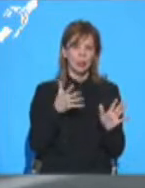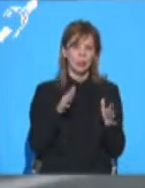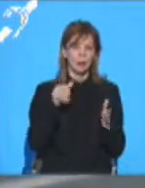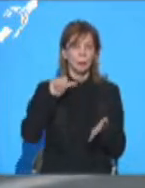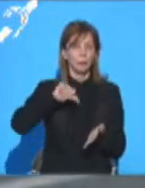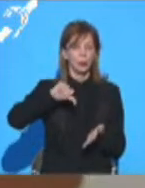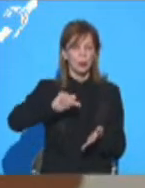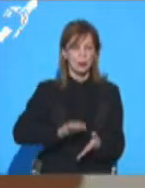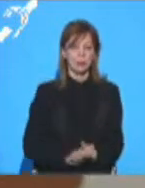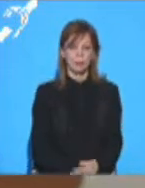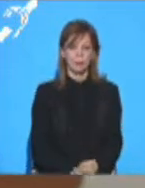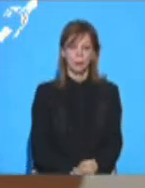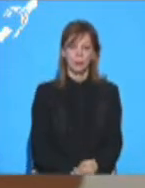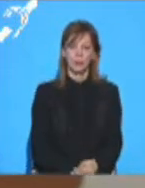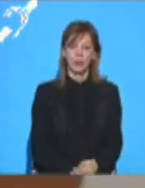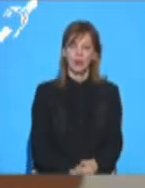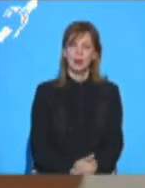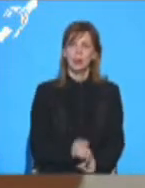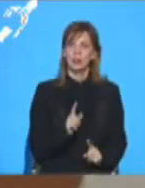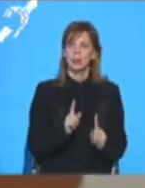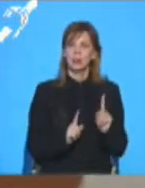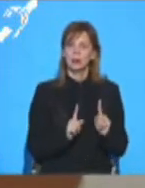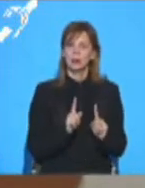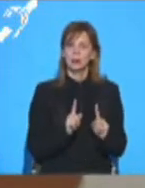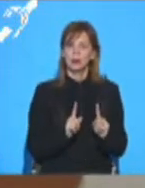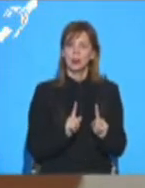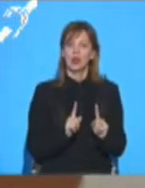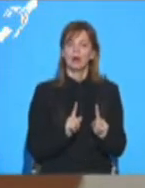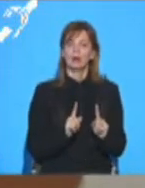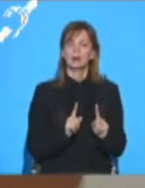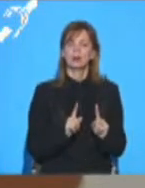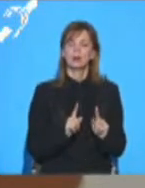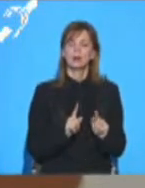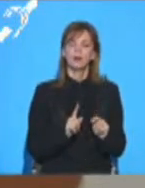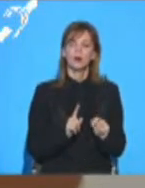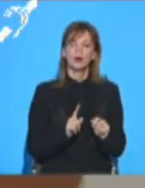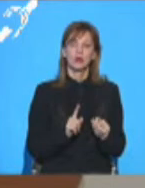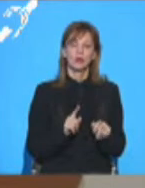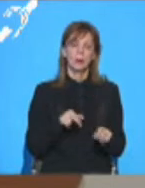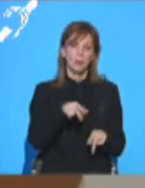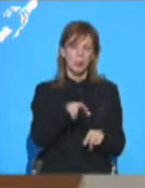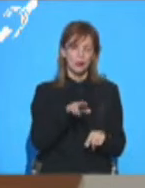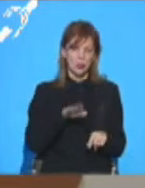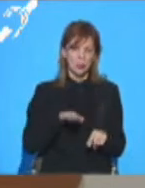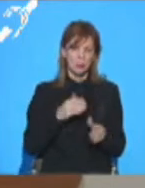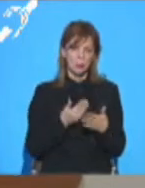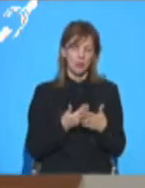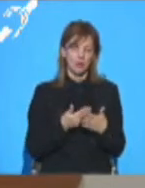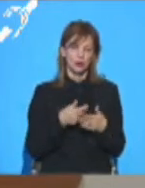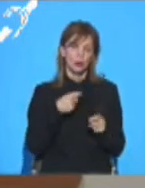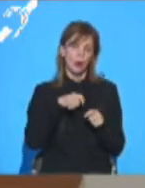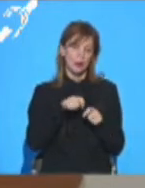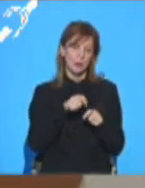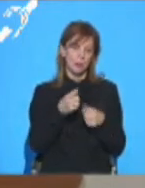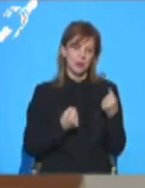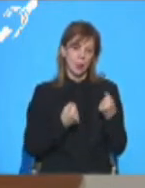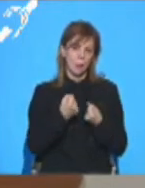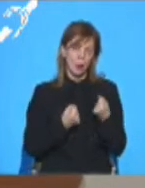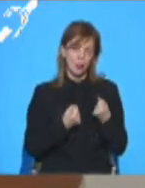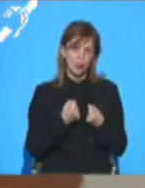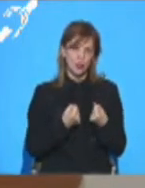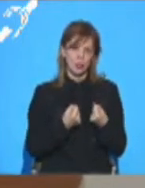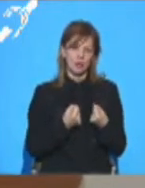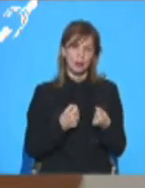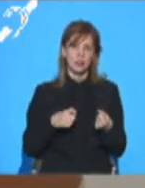îndoielnică. Intervențiile pe sistemele de securitate pasive și securitatea activă a vehiculului